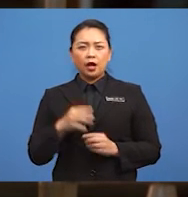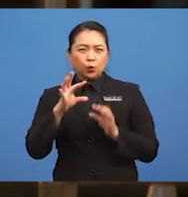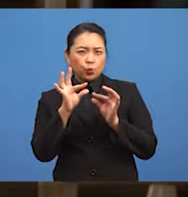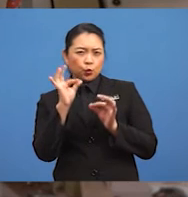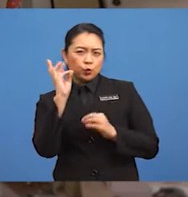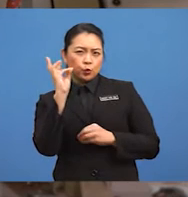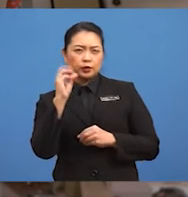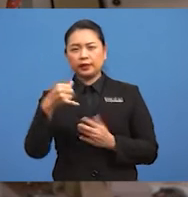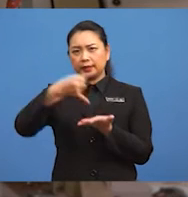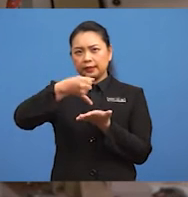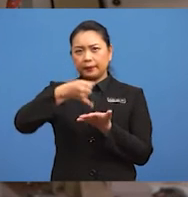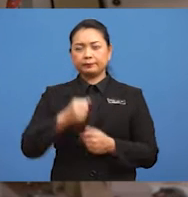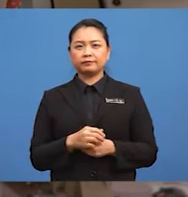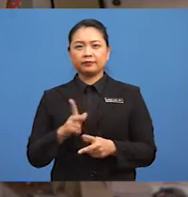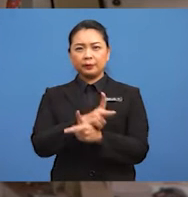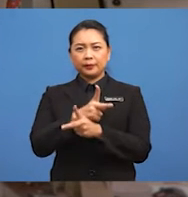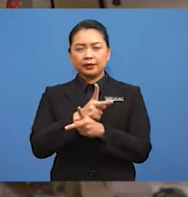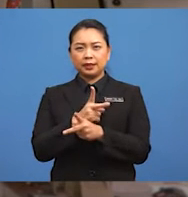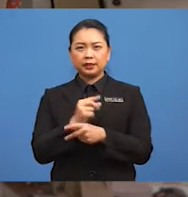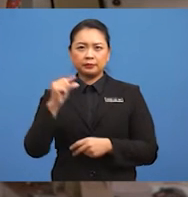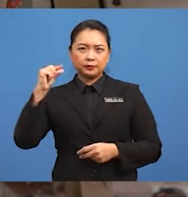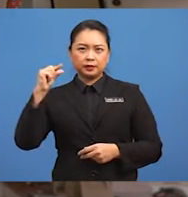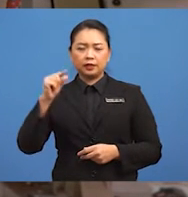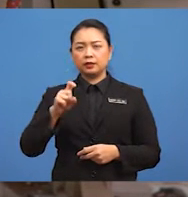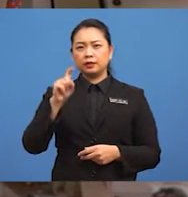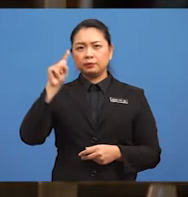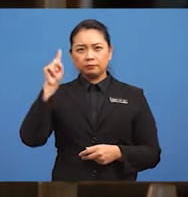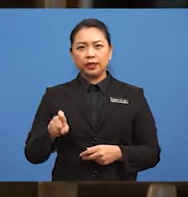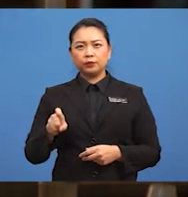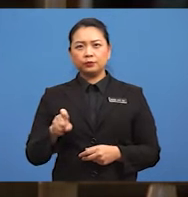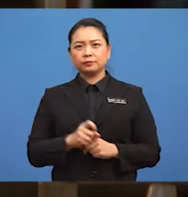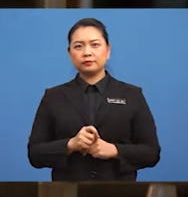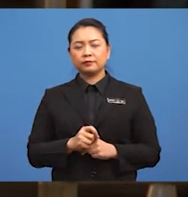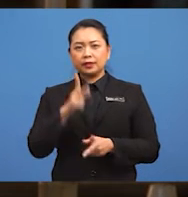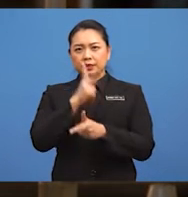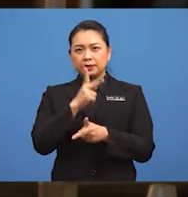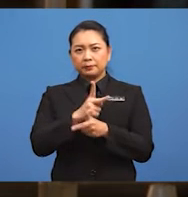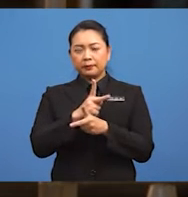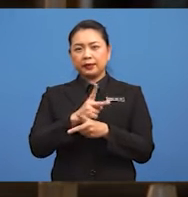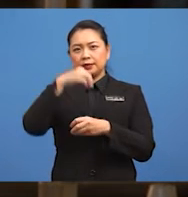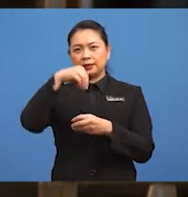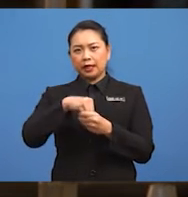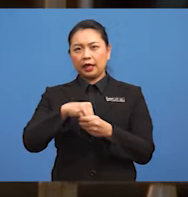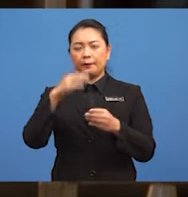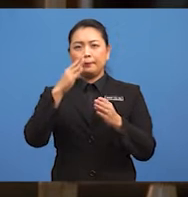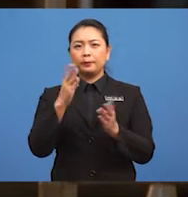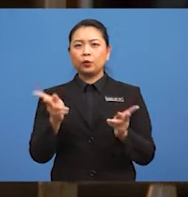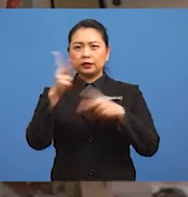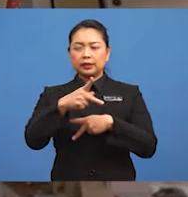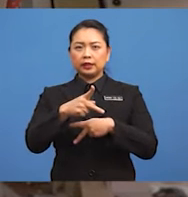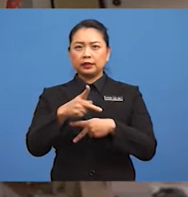tajam. Penjagaan jarum peniti hendaklah disimpan di dalam bekas yang